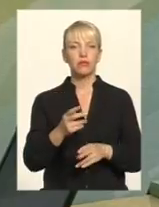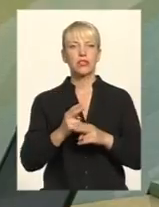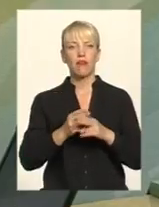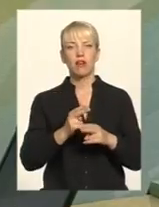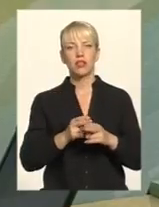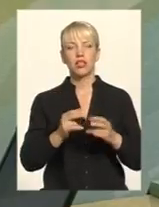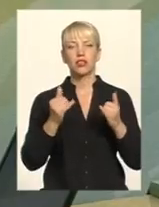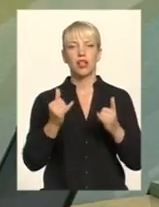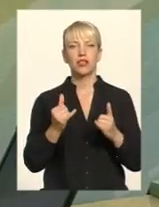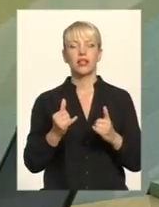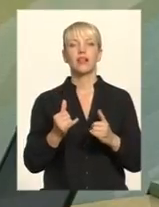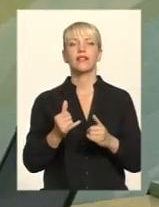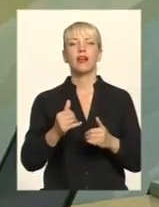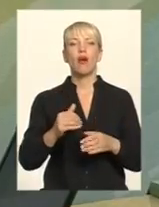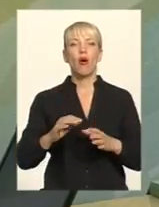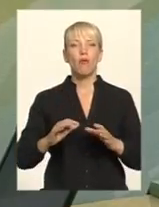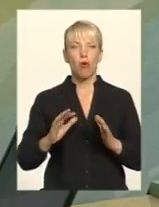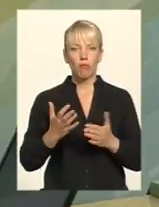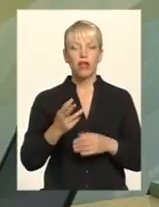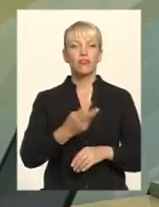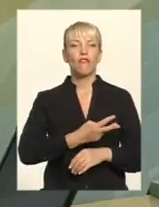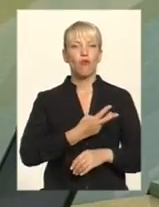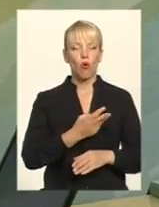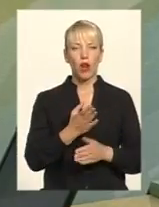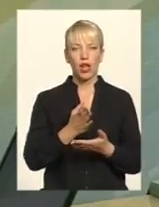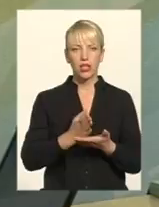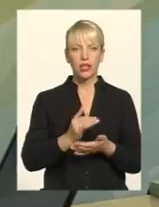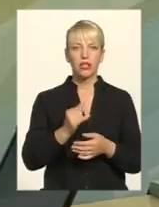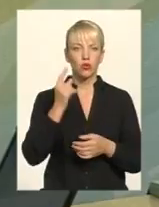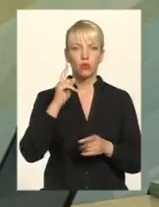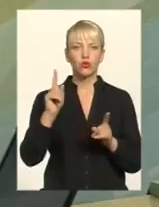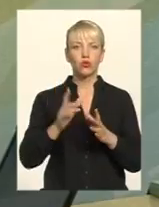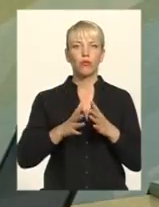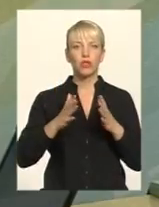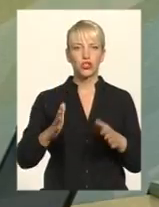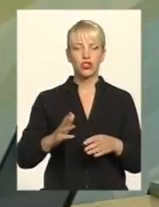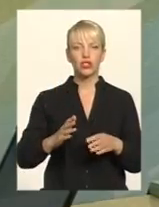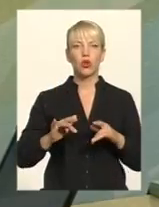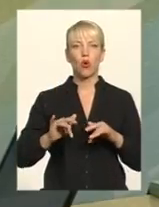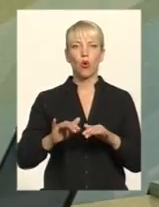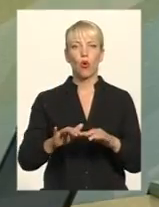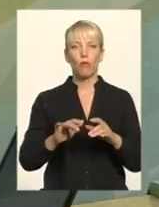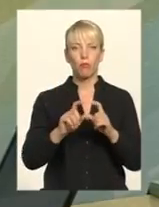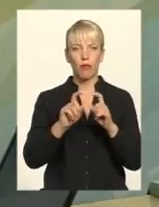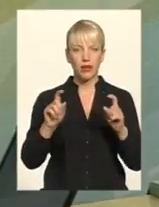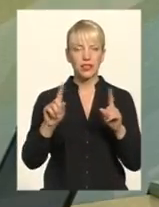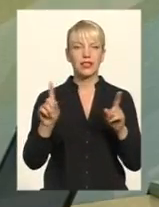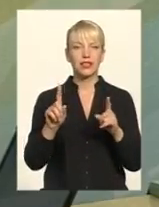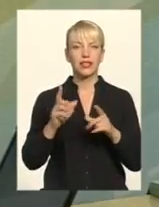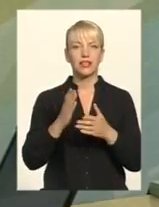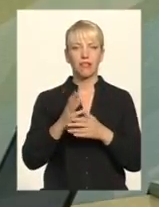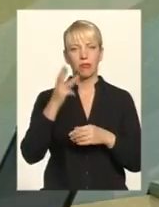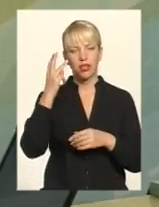момент воля є. Я думаю, що більшість великих компаній, які є в Хмельницькій